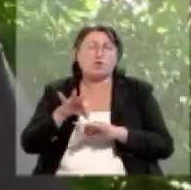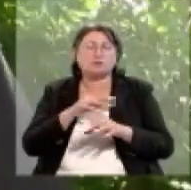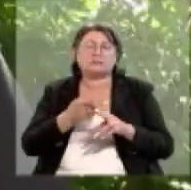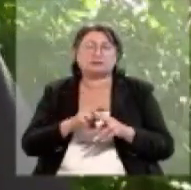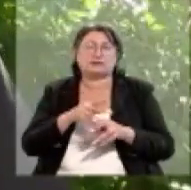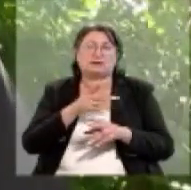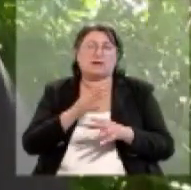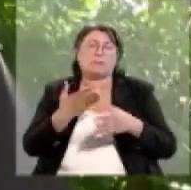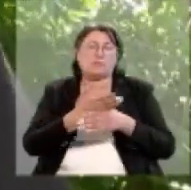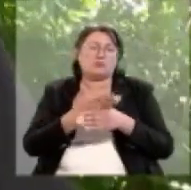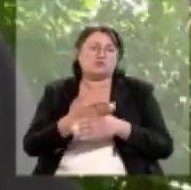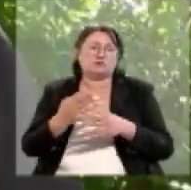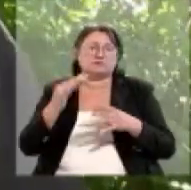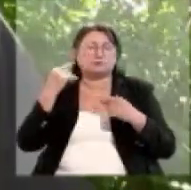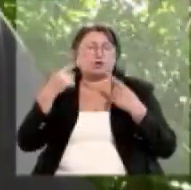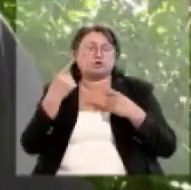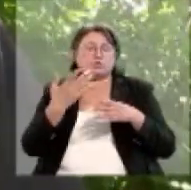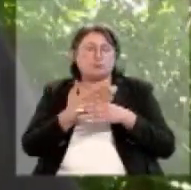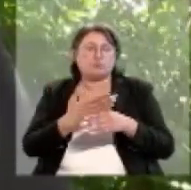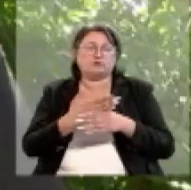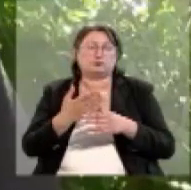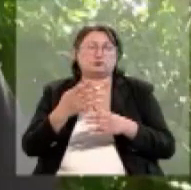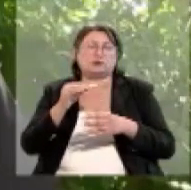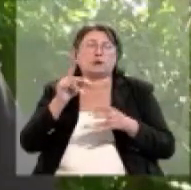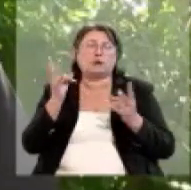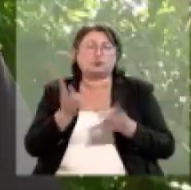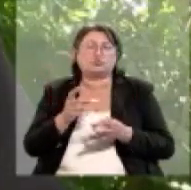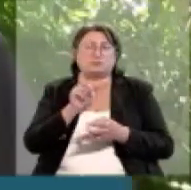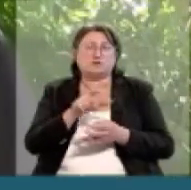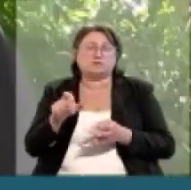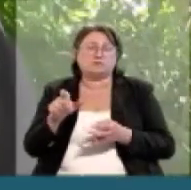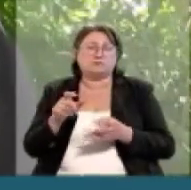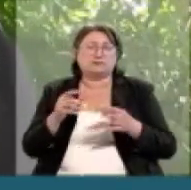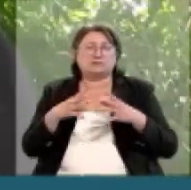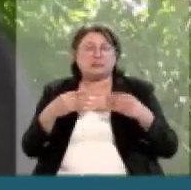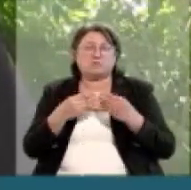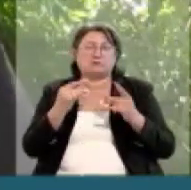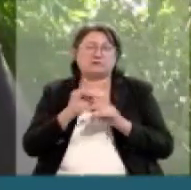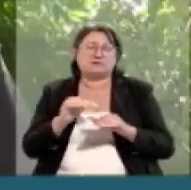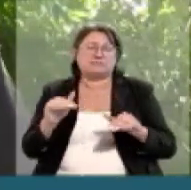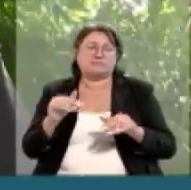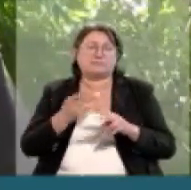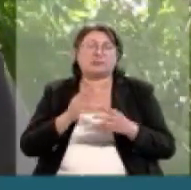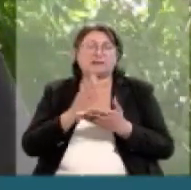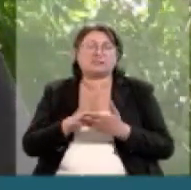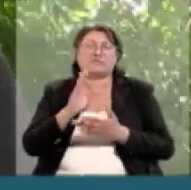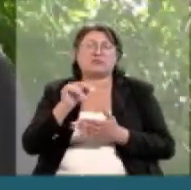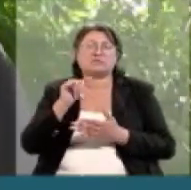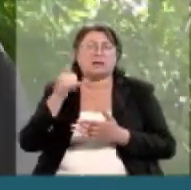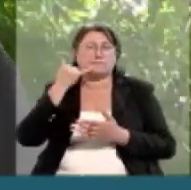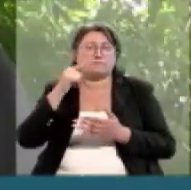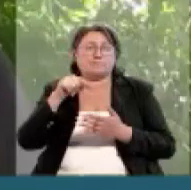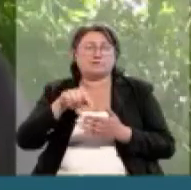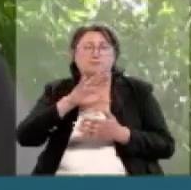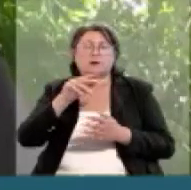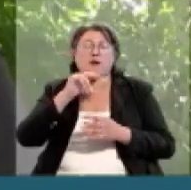жоба мұқтаж балалар мен отбасыларға құқықтық және психологиялық көмек көрсетуге бағытталған. Ол үшін WhatsApp платформасы жұмыс істейді. Онда